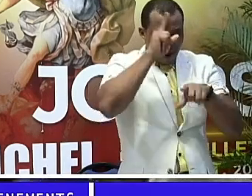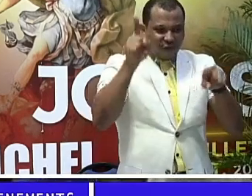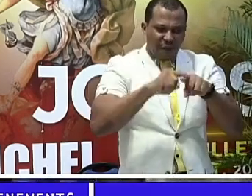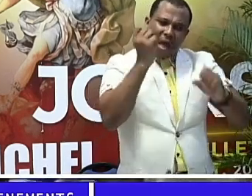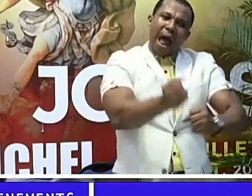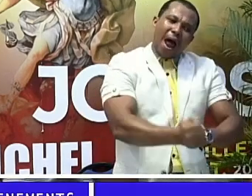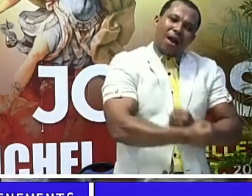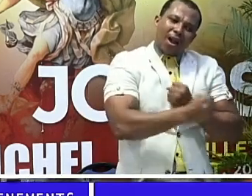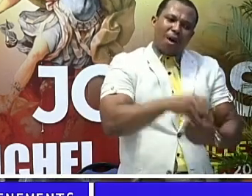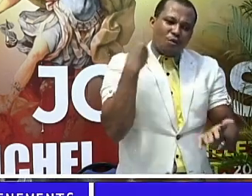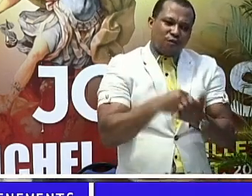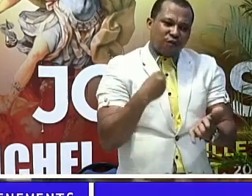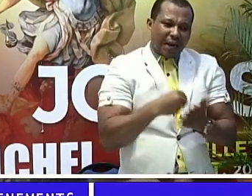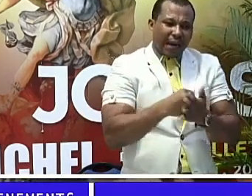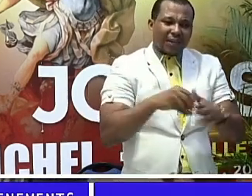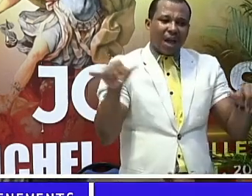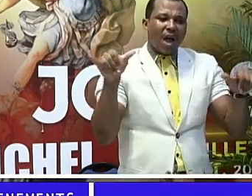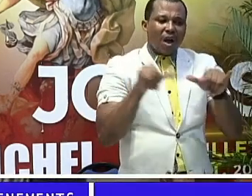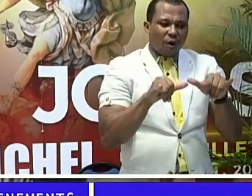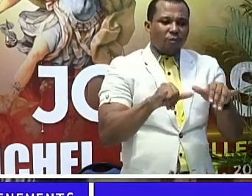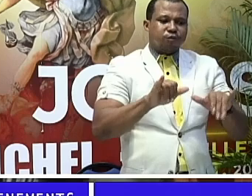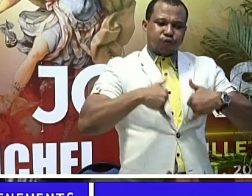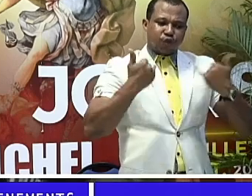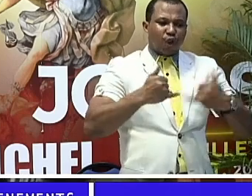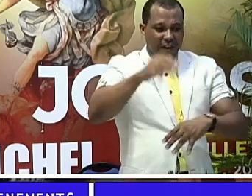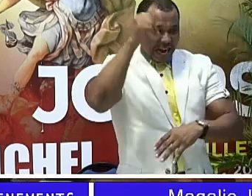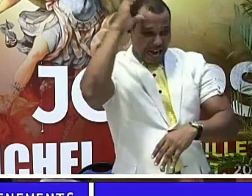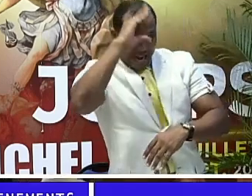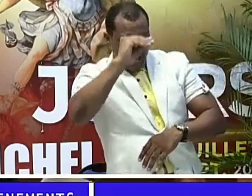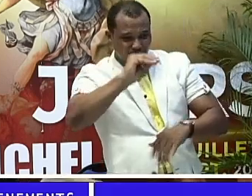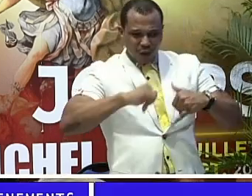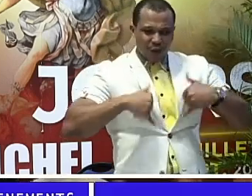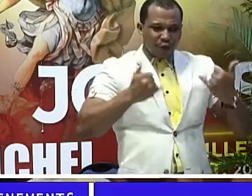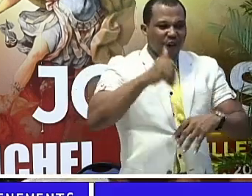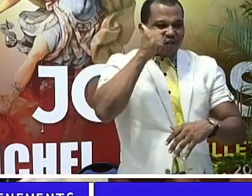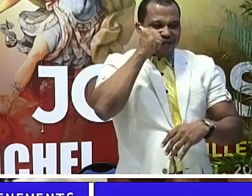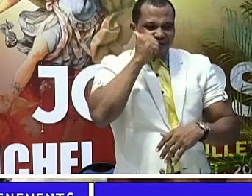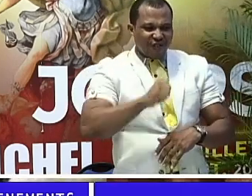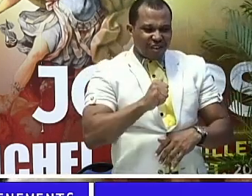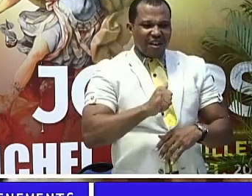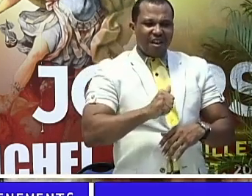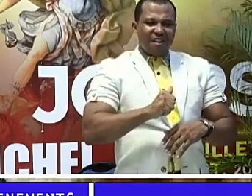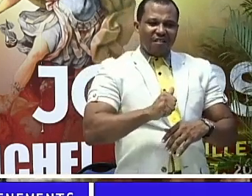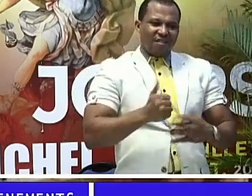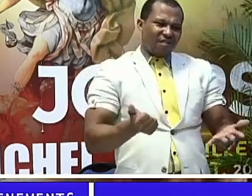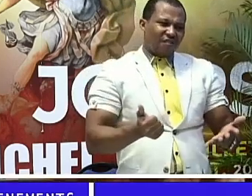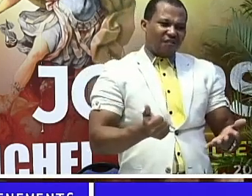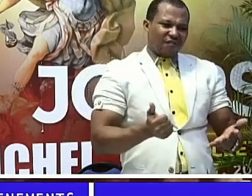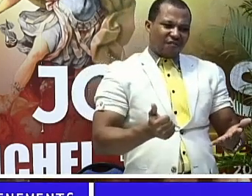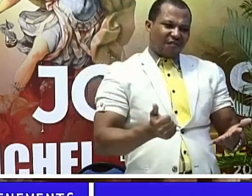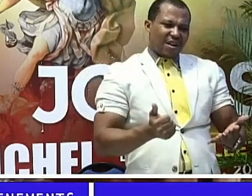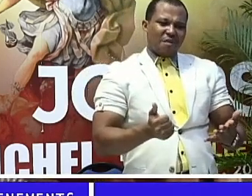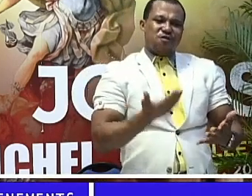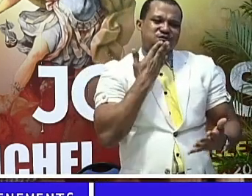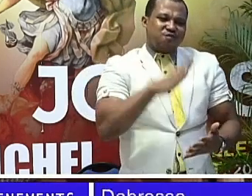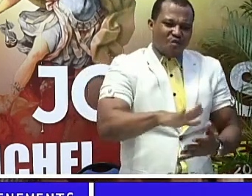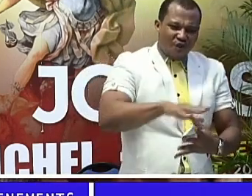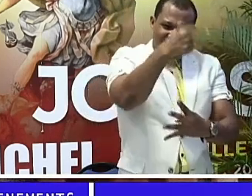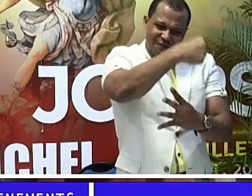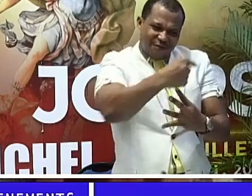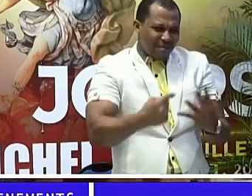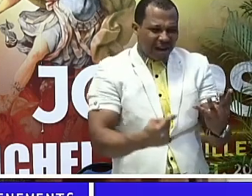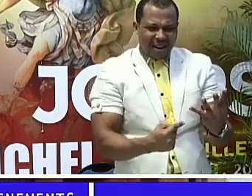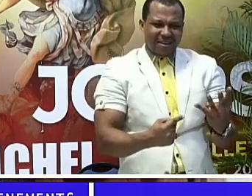de l'argent, comme jeune fille, comme jeune garçon, pas faire perdre du tête nous. Parce que grand pile moi qui qu'on a grandi dans l'église, en plus qu'a grandi